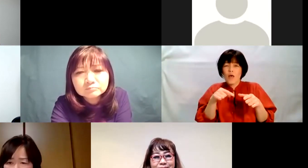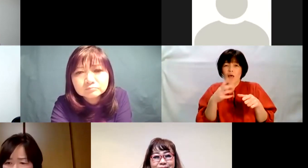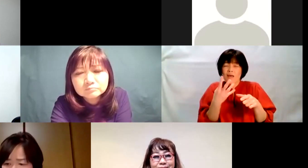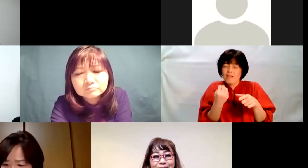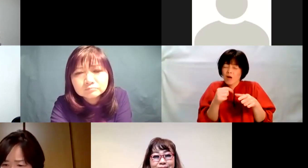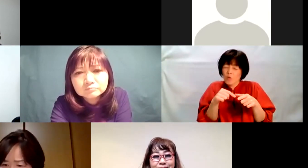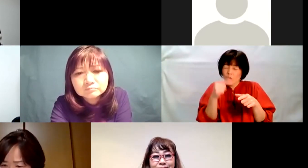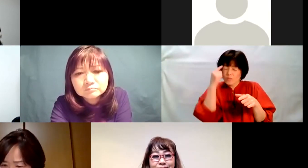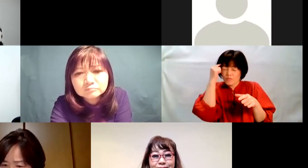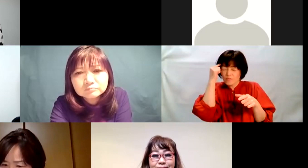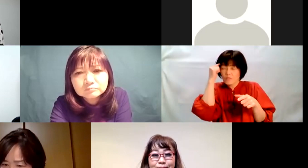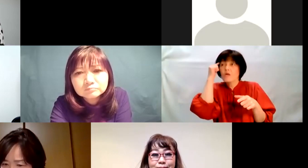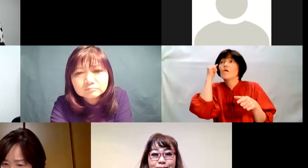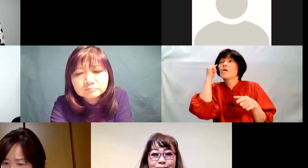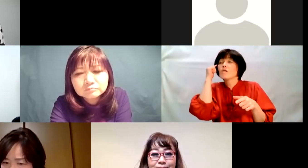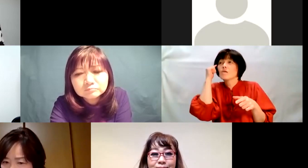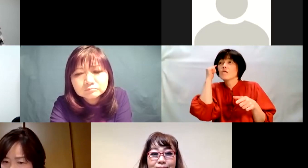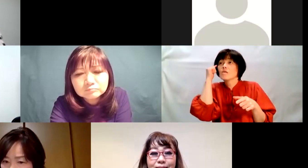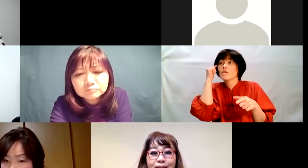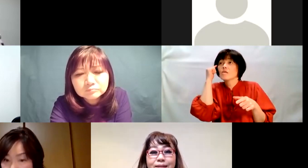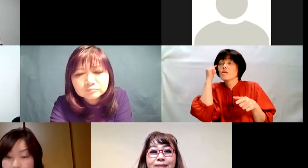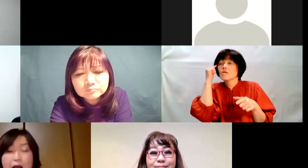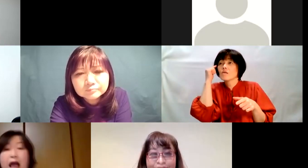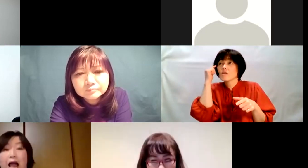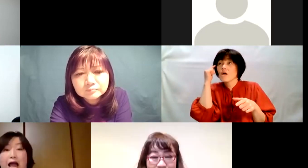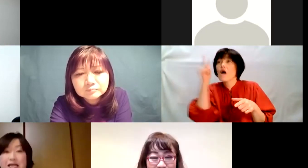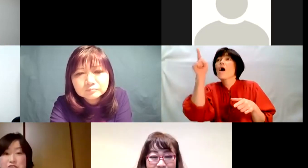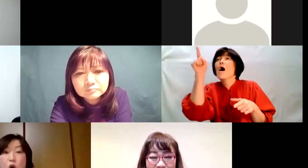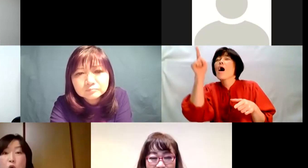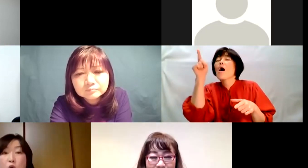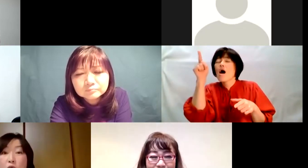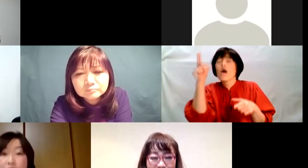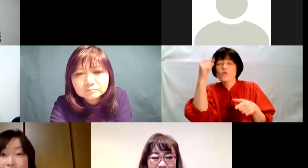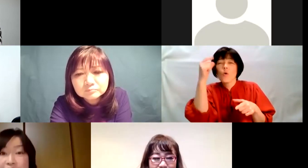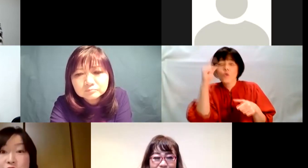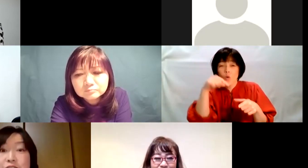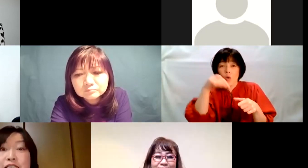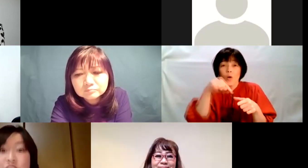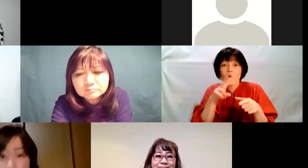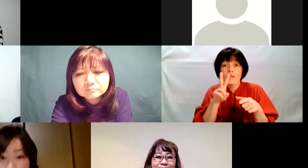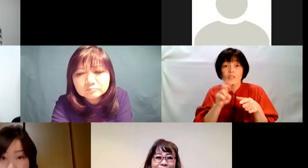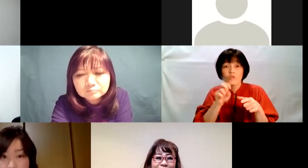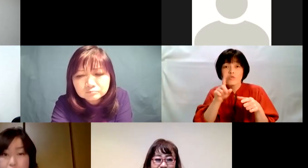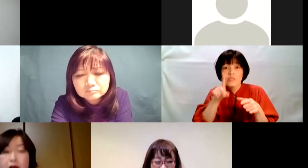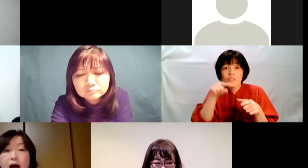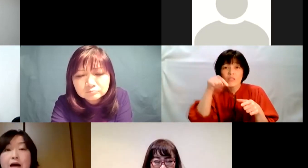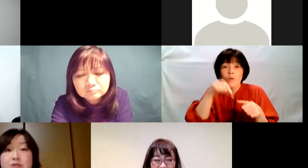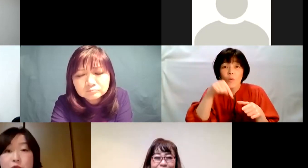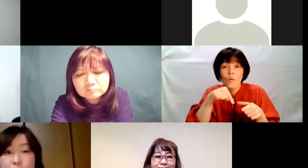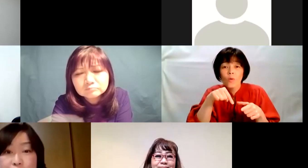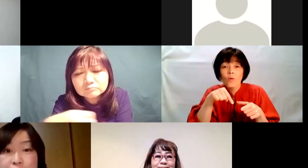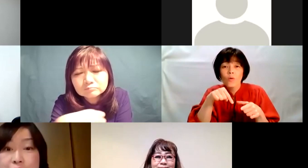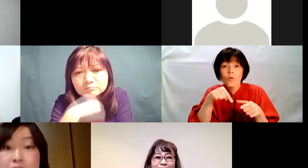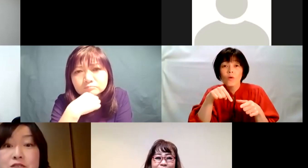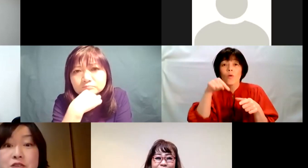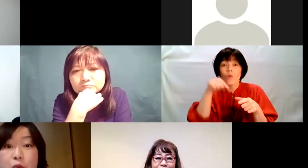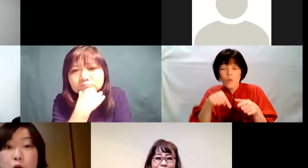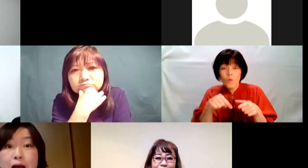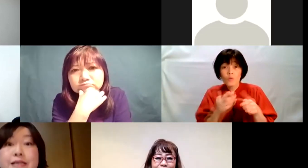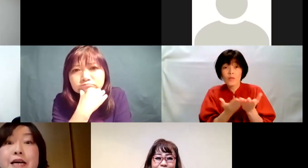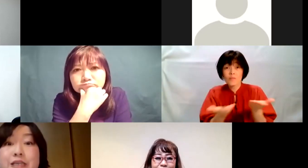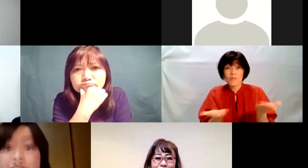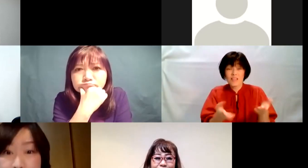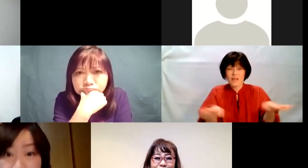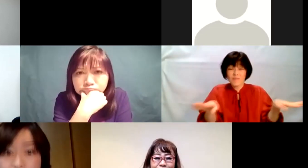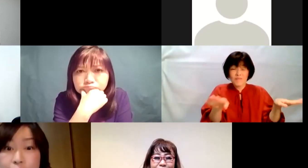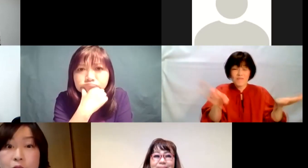かな。 台風21号や。 ああそう、21号。あん時店休んでボ